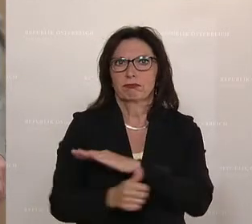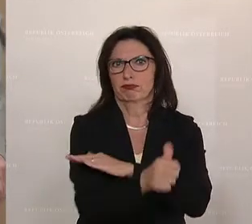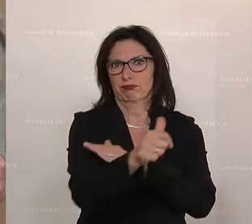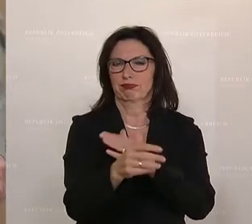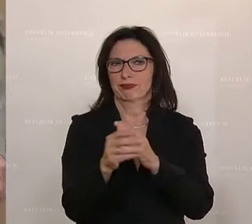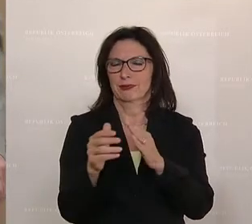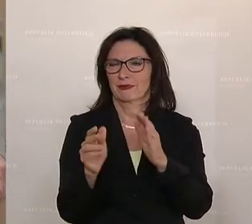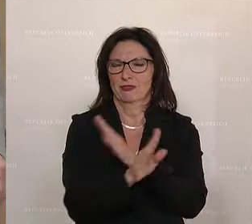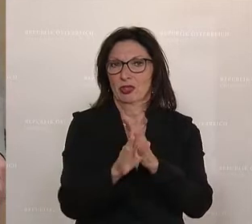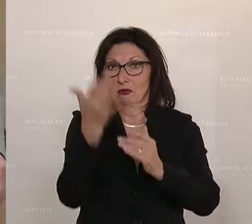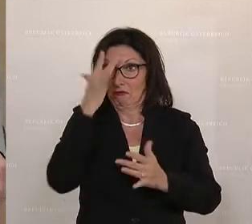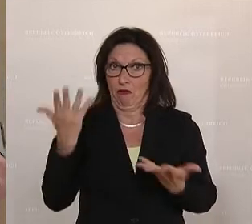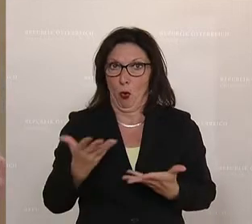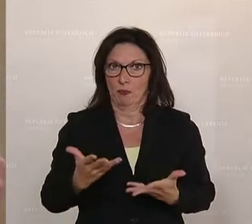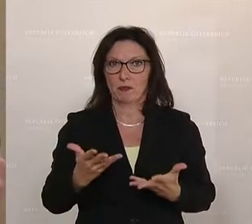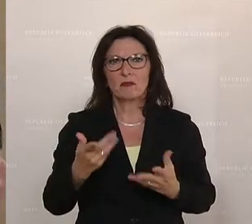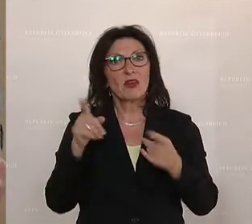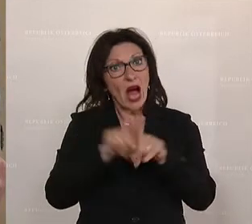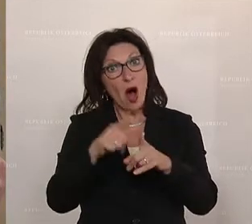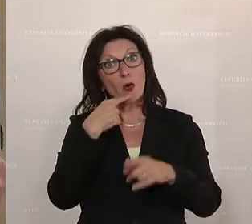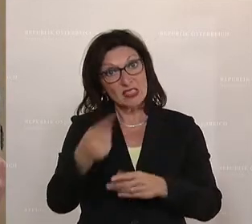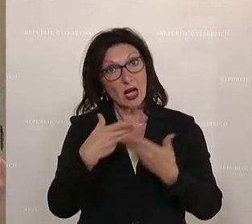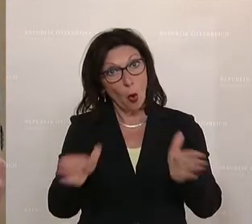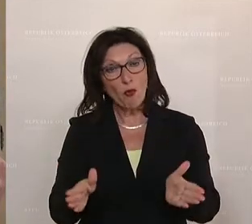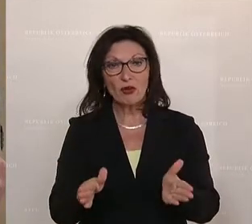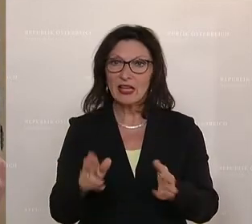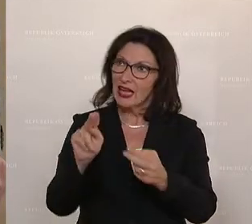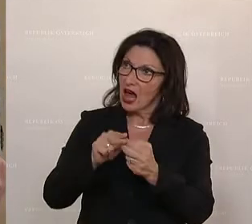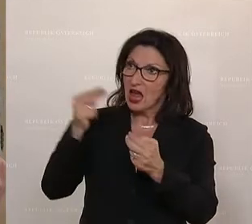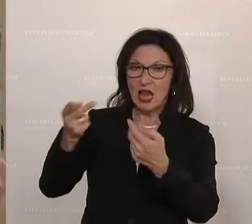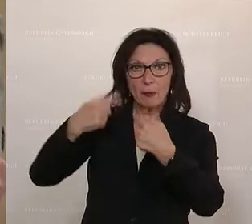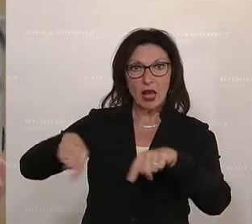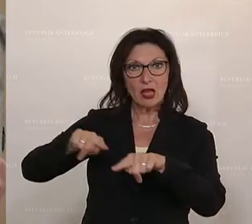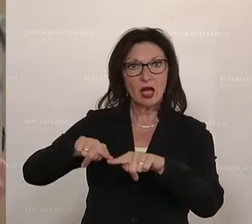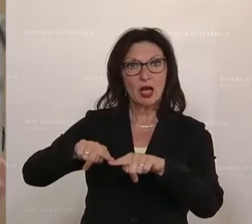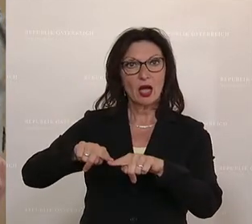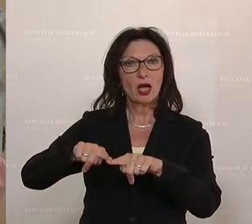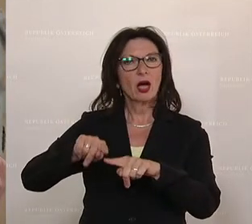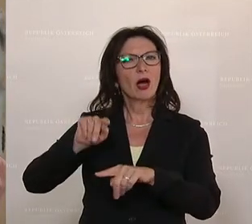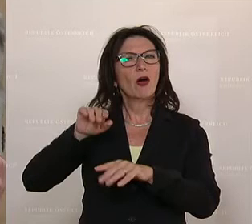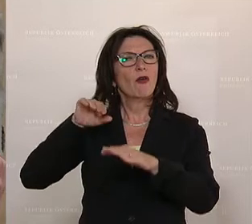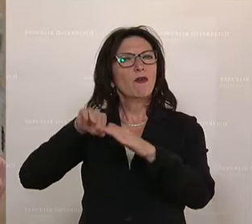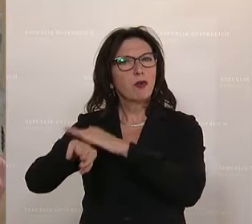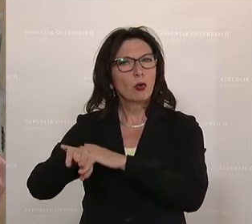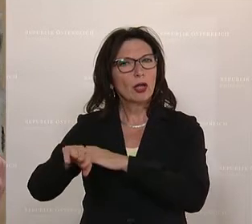Sagen wir auch, dass unsere Nachbarländer die Flüchtlinge, die durch ihr Land gekommen